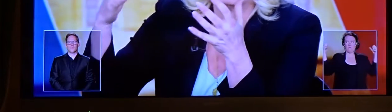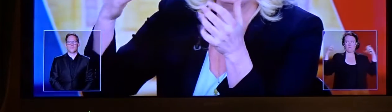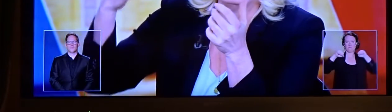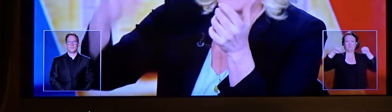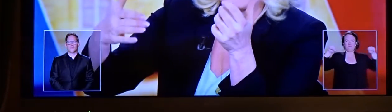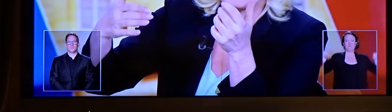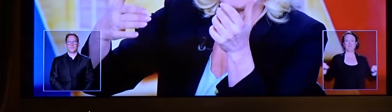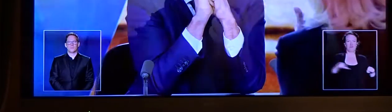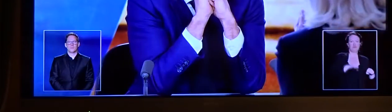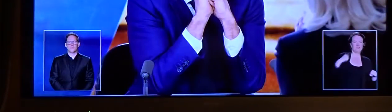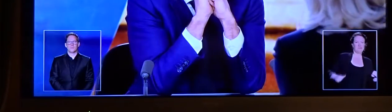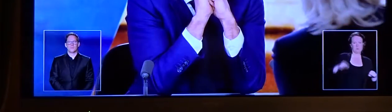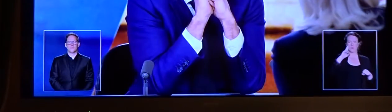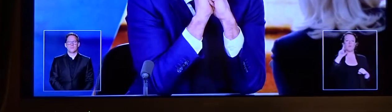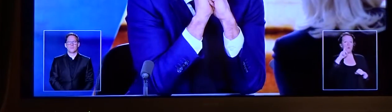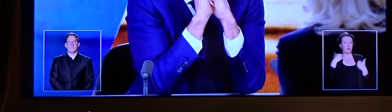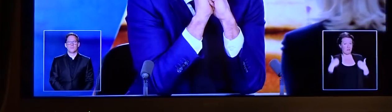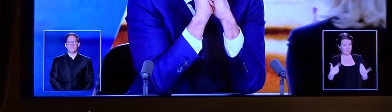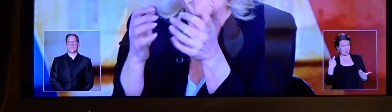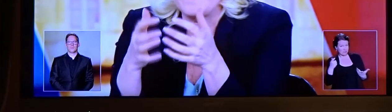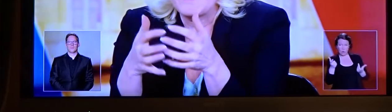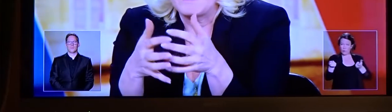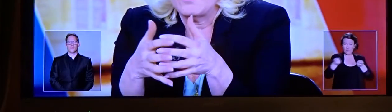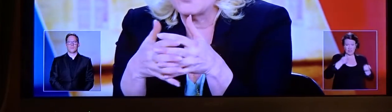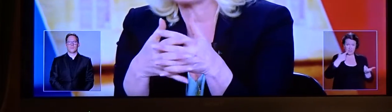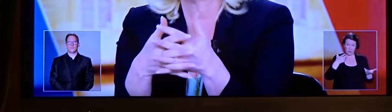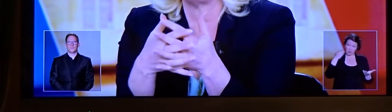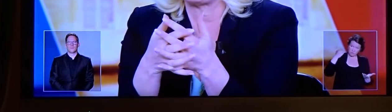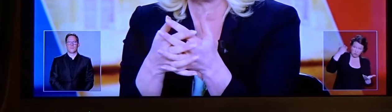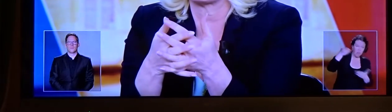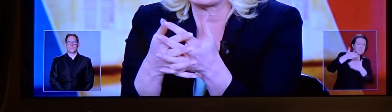c'est prévoir les dangers d'aujourd'hui et y répondre, et les dangers de demain,